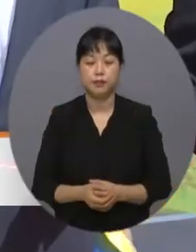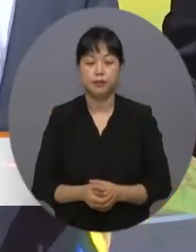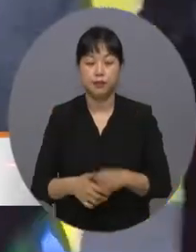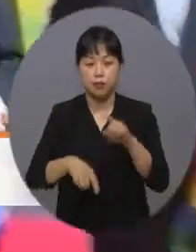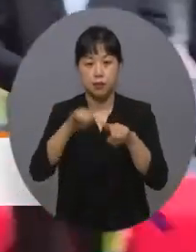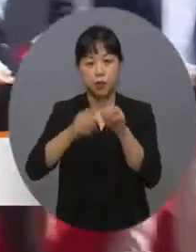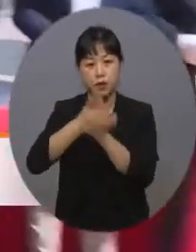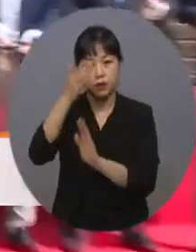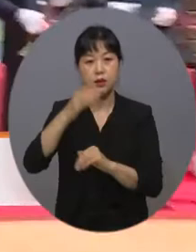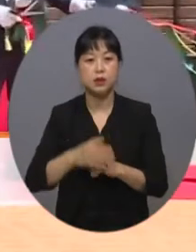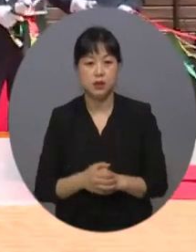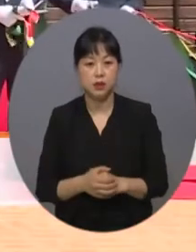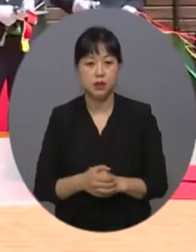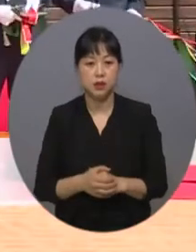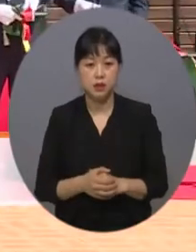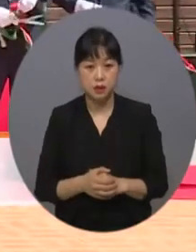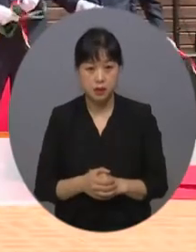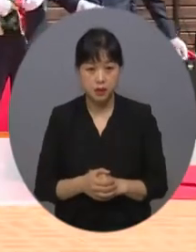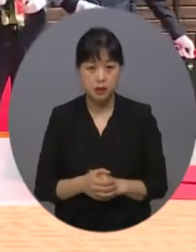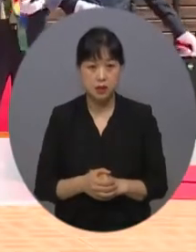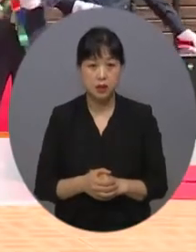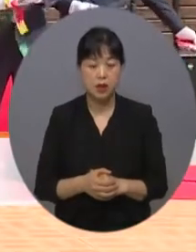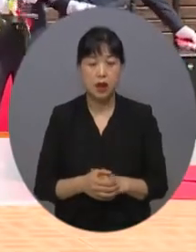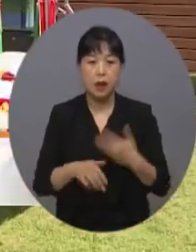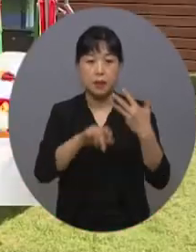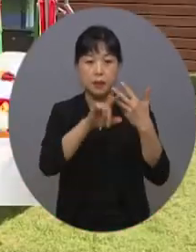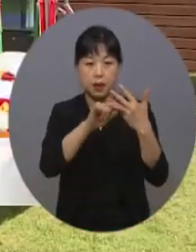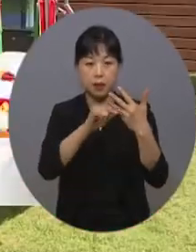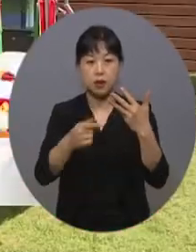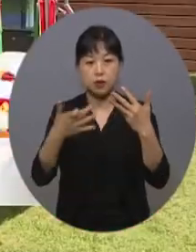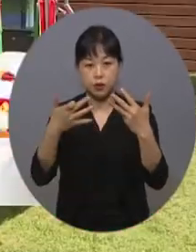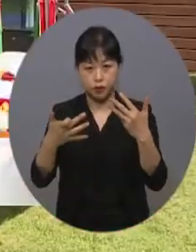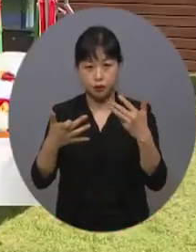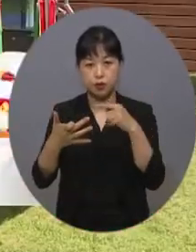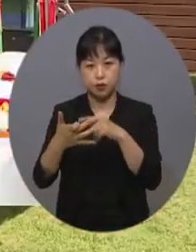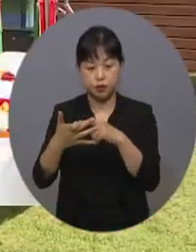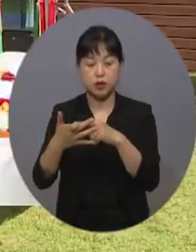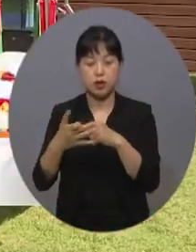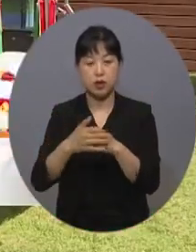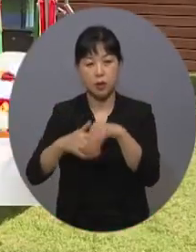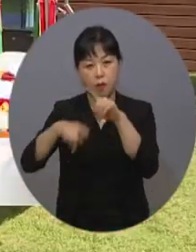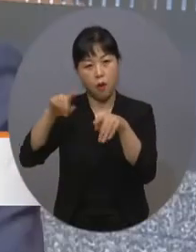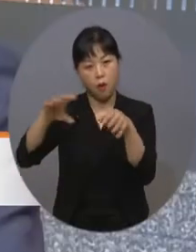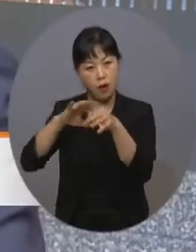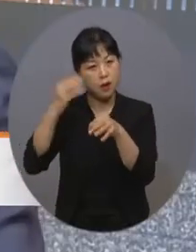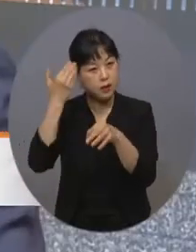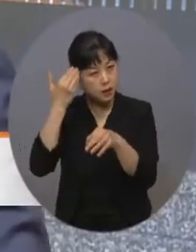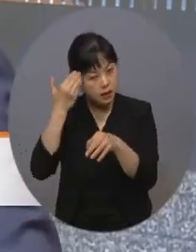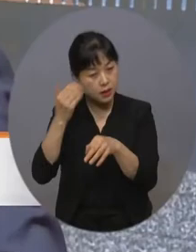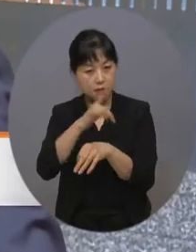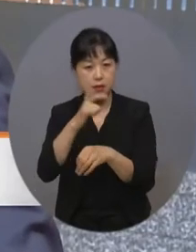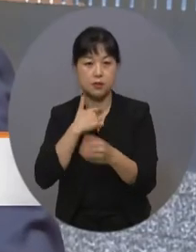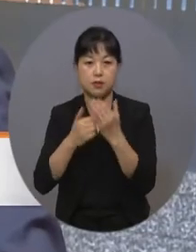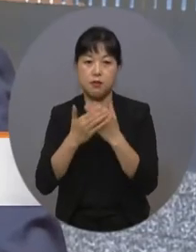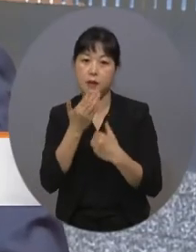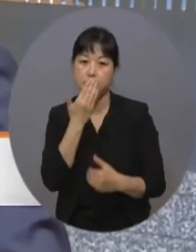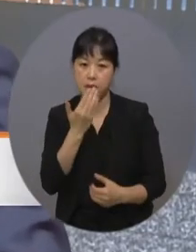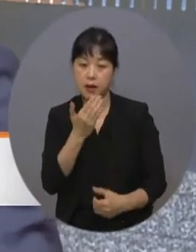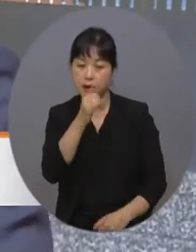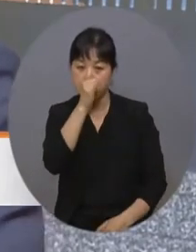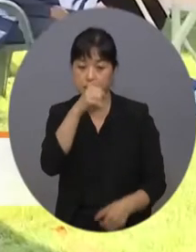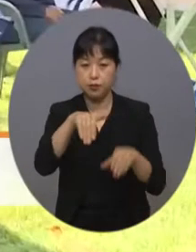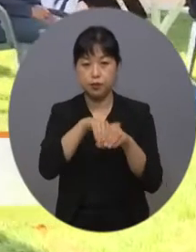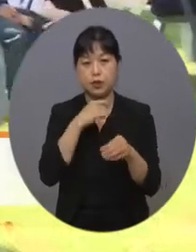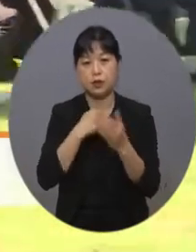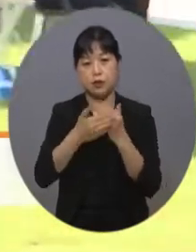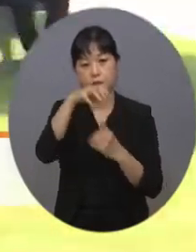목포시가 지난 19일 목재에 대한 종합적인 지식과 다양한 체험을 할 수 있는 유달산 목재문화체험장 개장식을